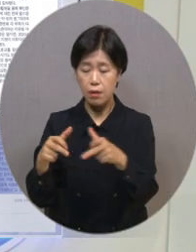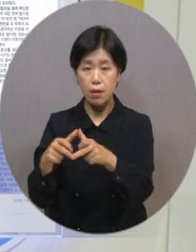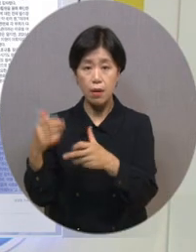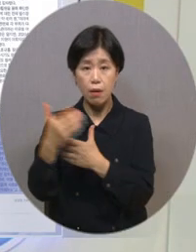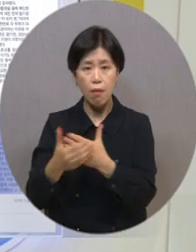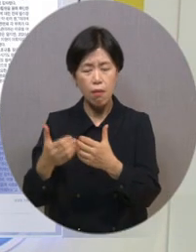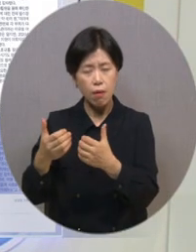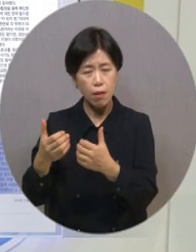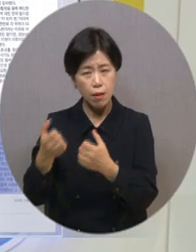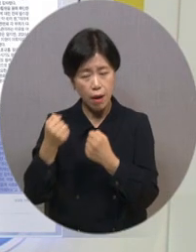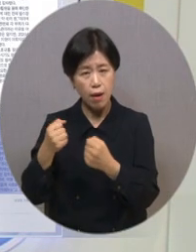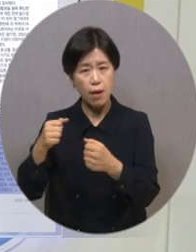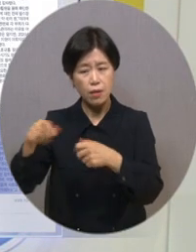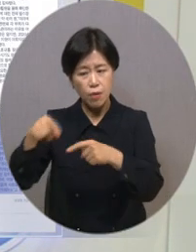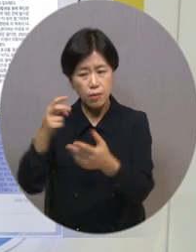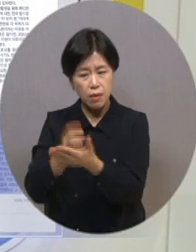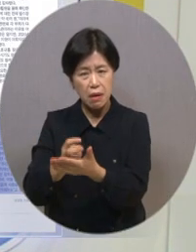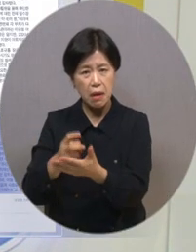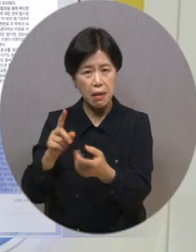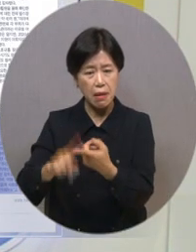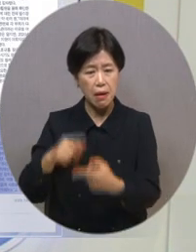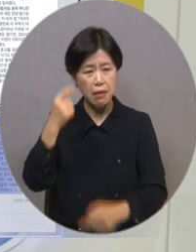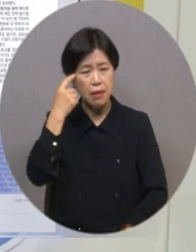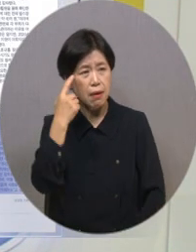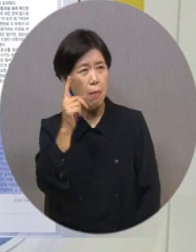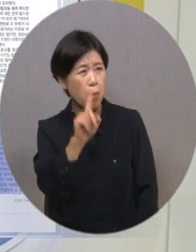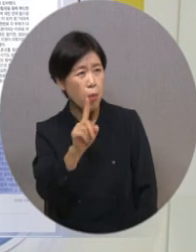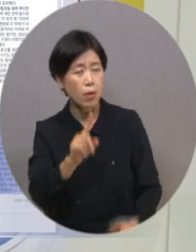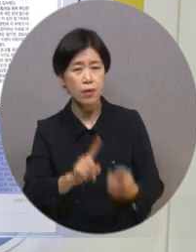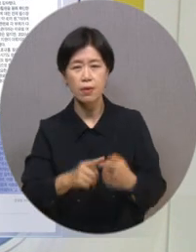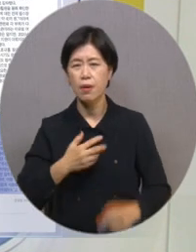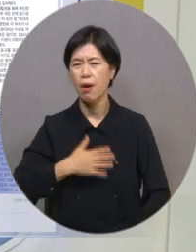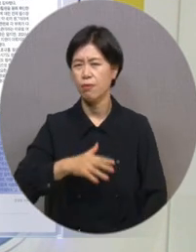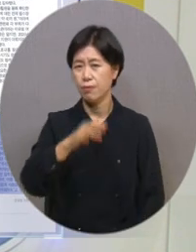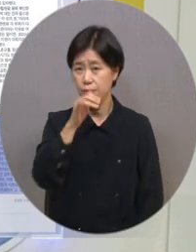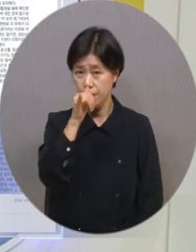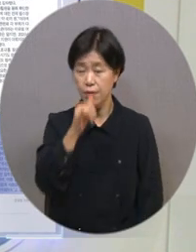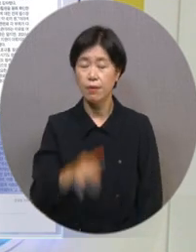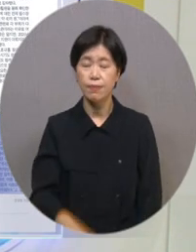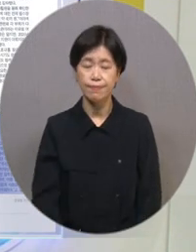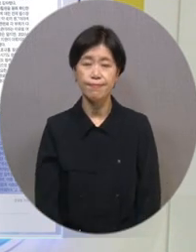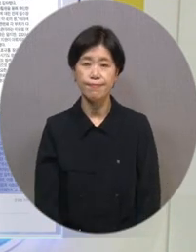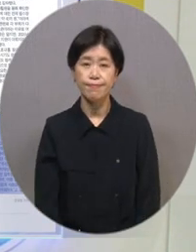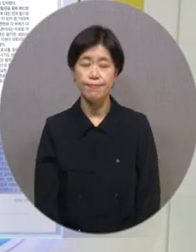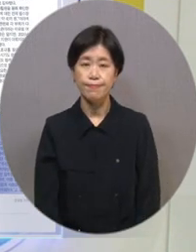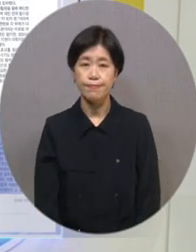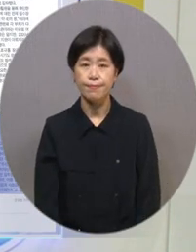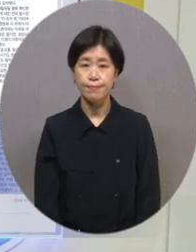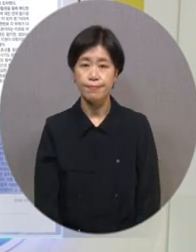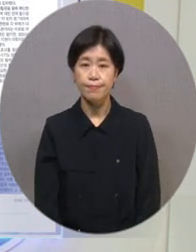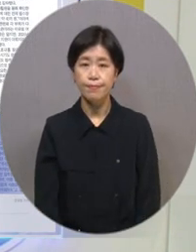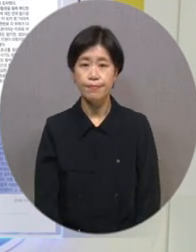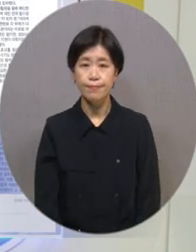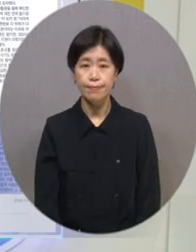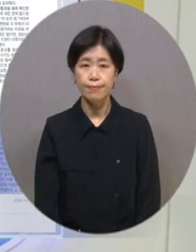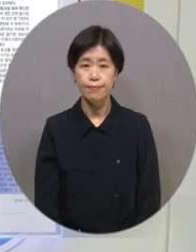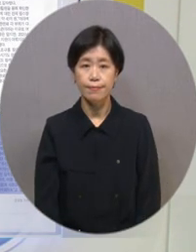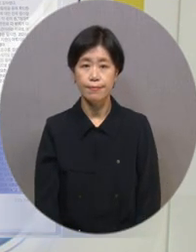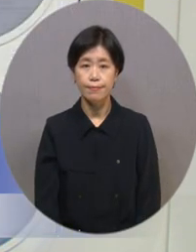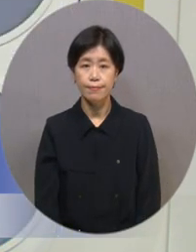정책을 어떻게 바라보고 있는지 기타 다른 장애인 정책을 어떻게 생각하고 있는지를 엿볼 수